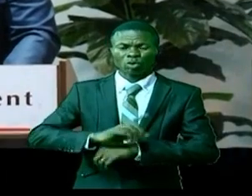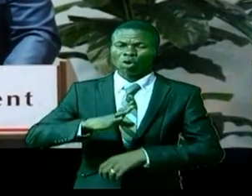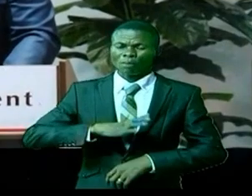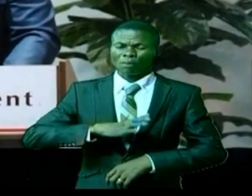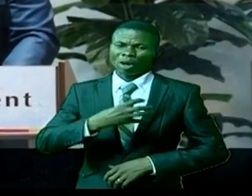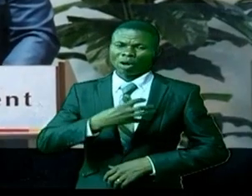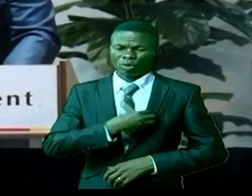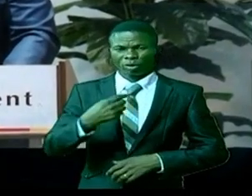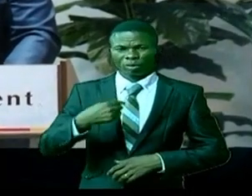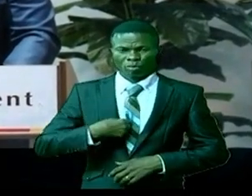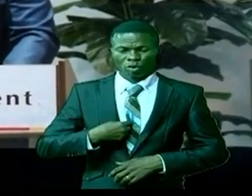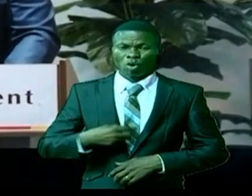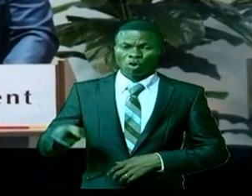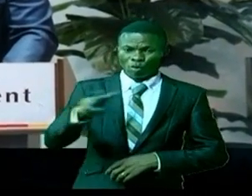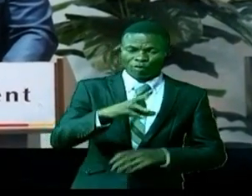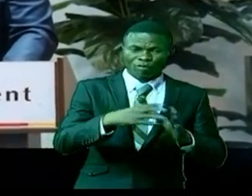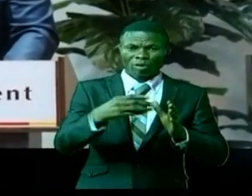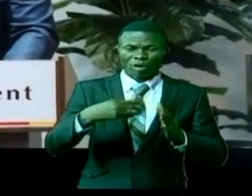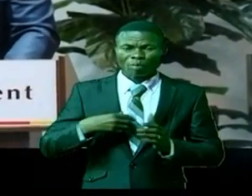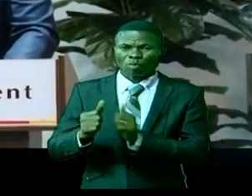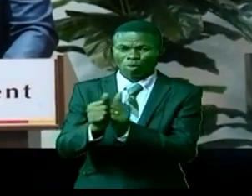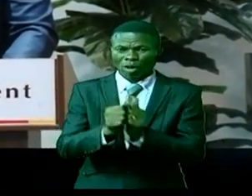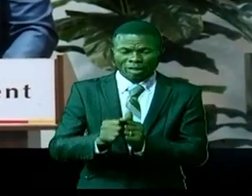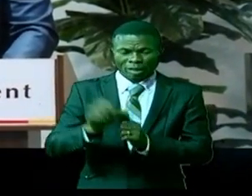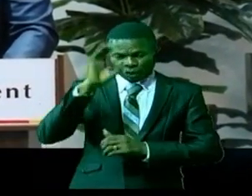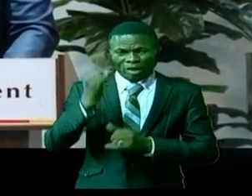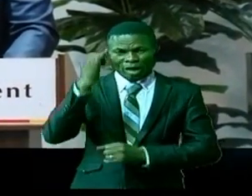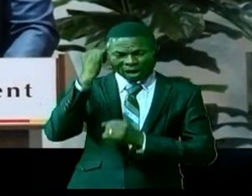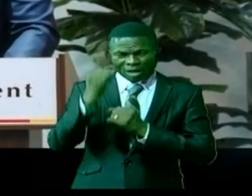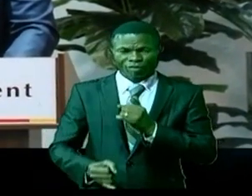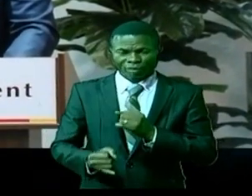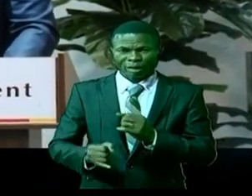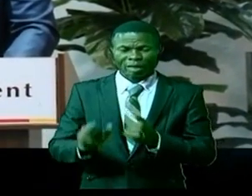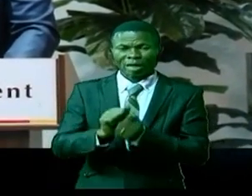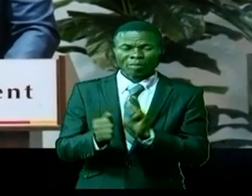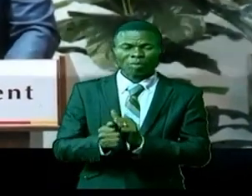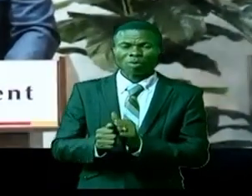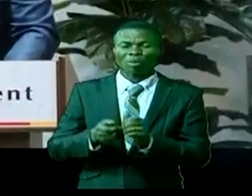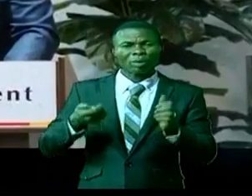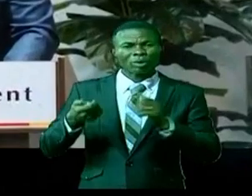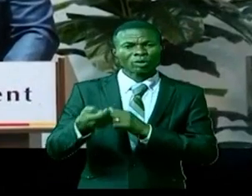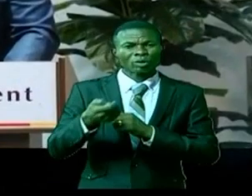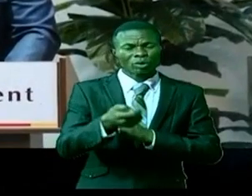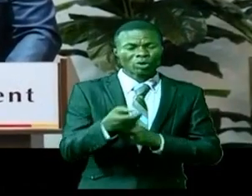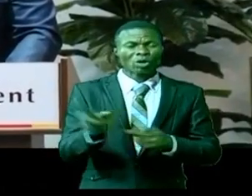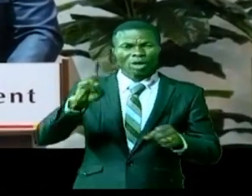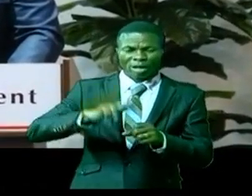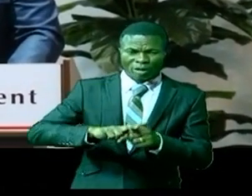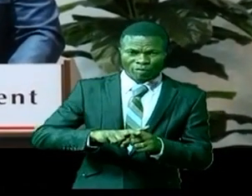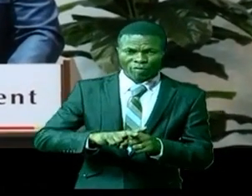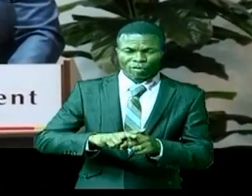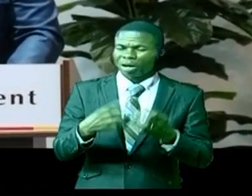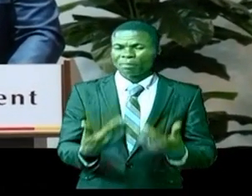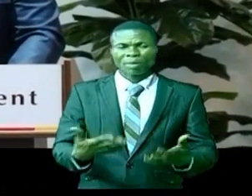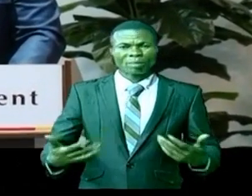faut qu'ensemble, on puisse mettre fin, mais définitivement, à cette violence